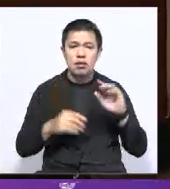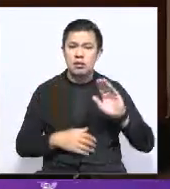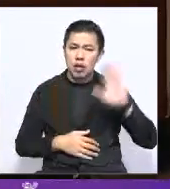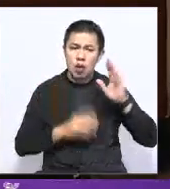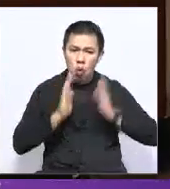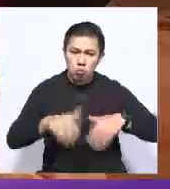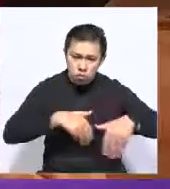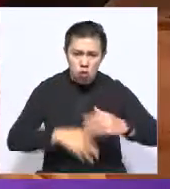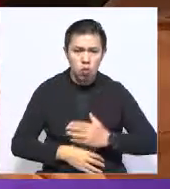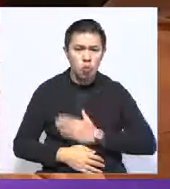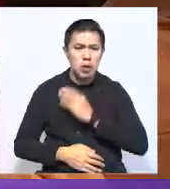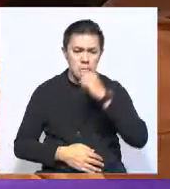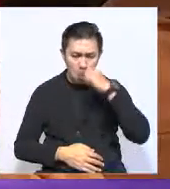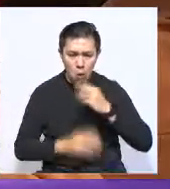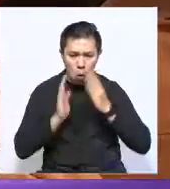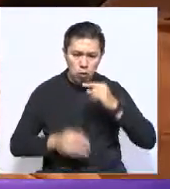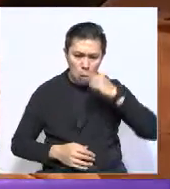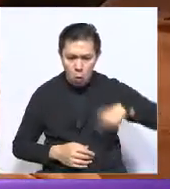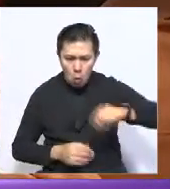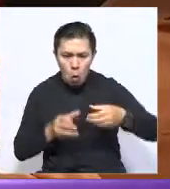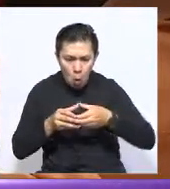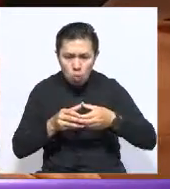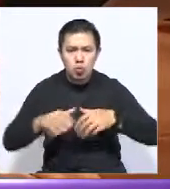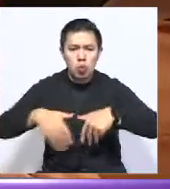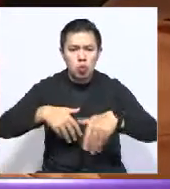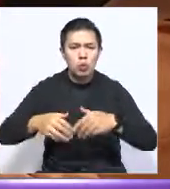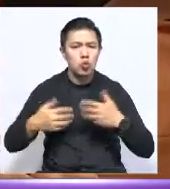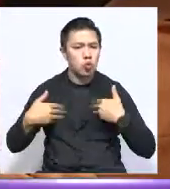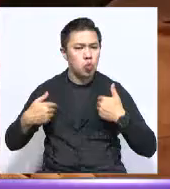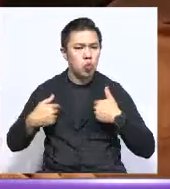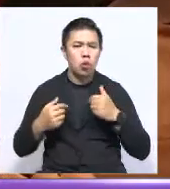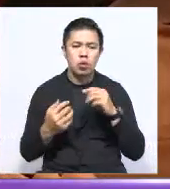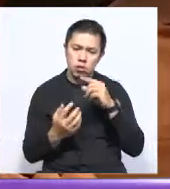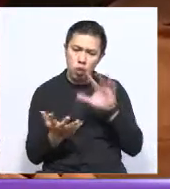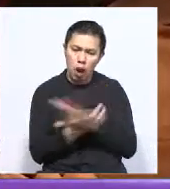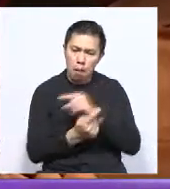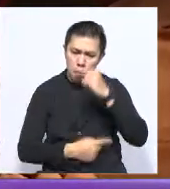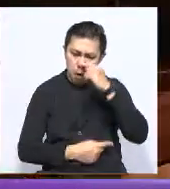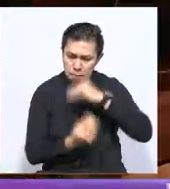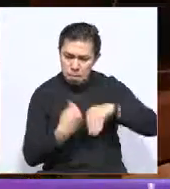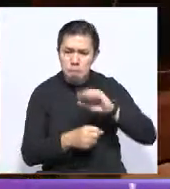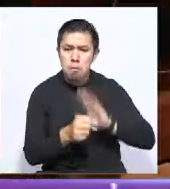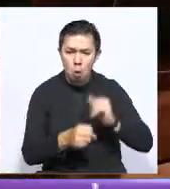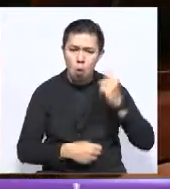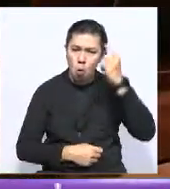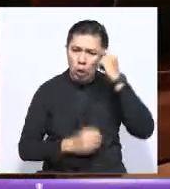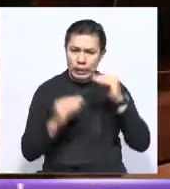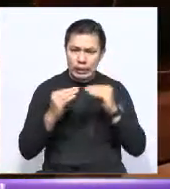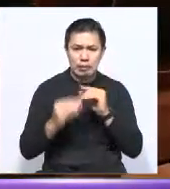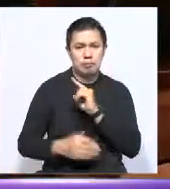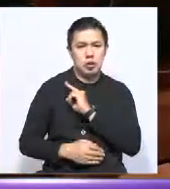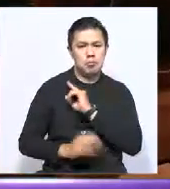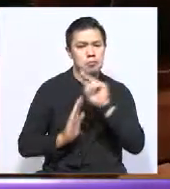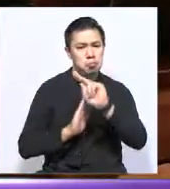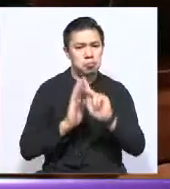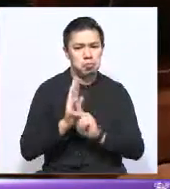ทยเป็นหนึ่งคนไทยไม่ทิ้งกันชุมชนอยู่ดีมีสุขวิถีไทยวิถีพอเพียงรู้สิทธิรู้หน้าที่รู้กฎห